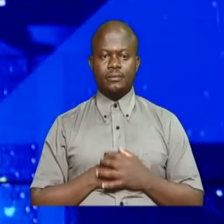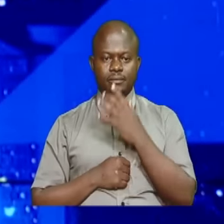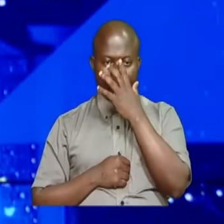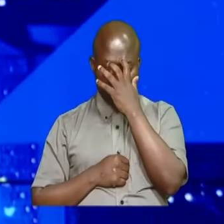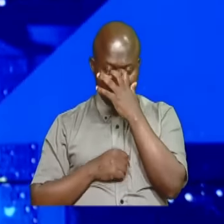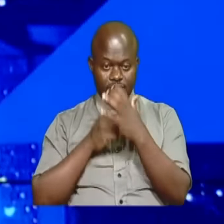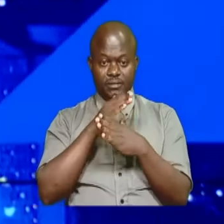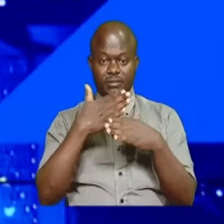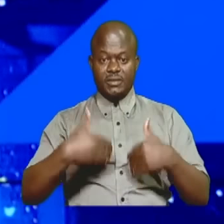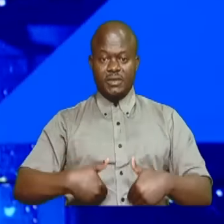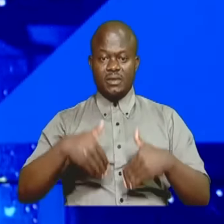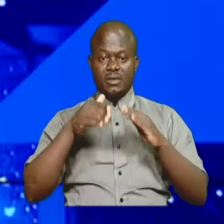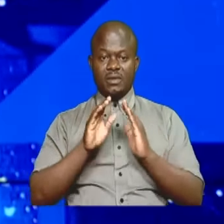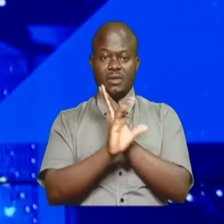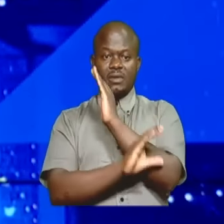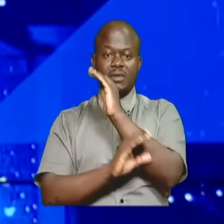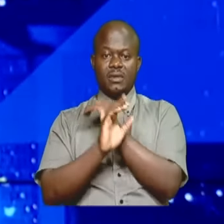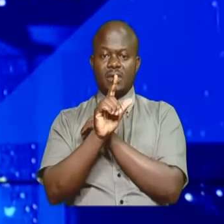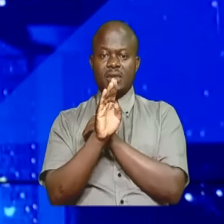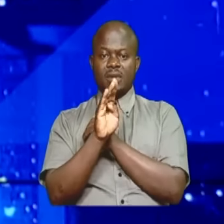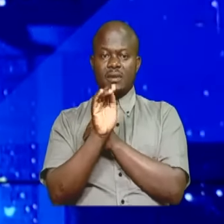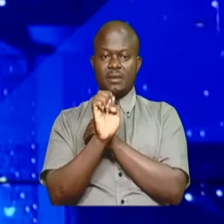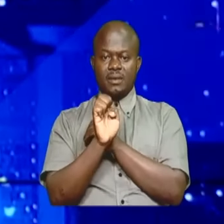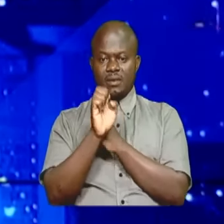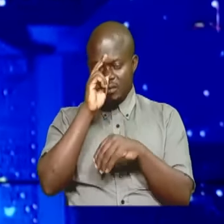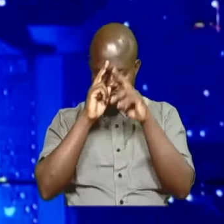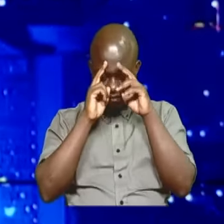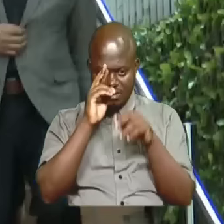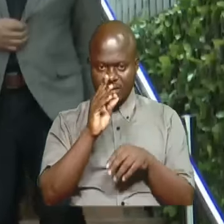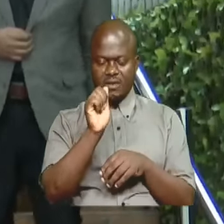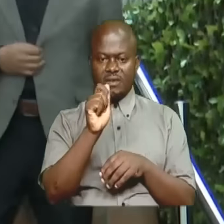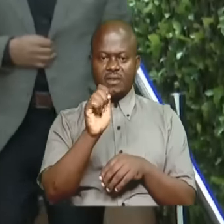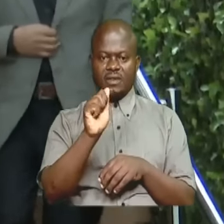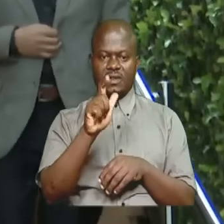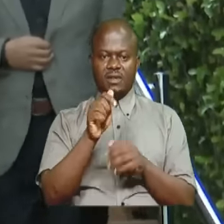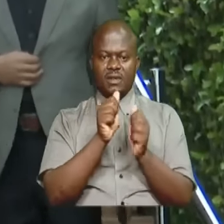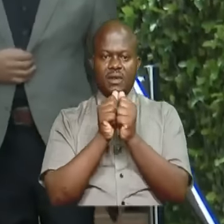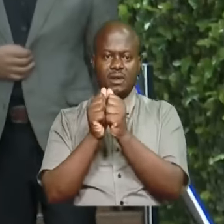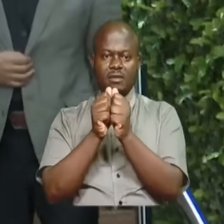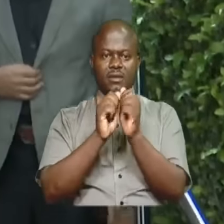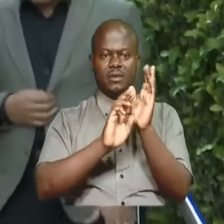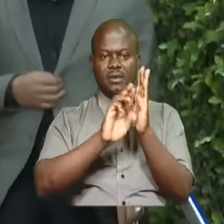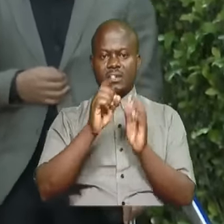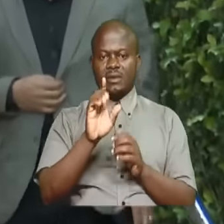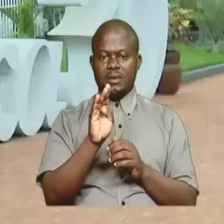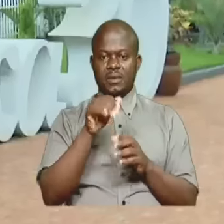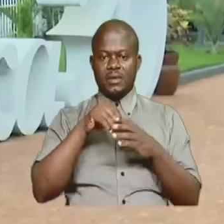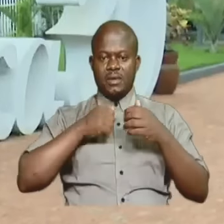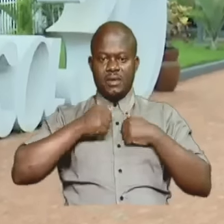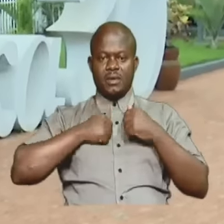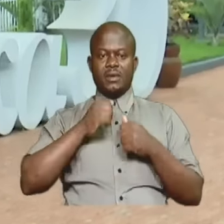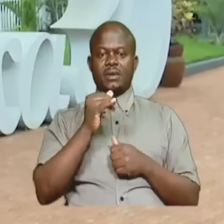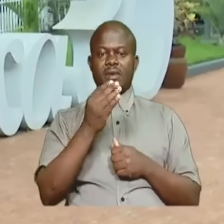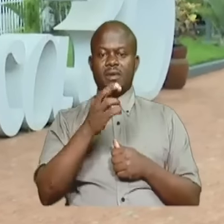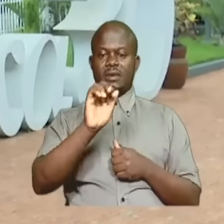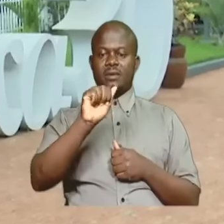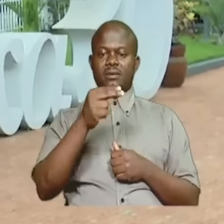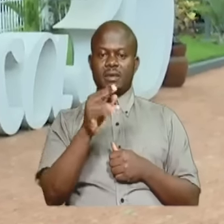Minisitiri w'urubyiruko w'igihugu cya Libya Honorable Fatara Erzuni ari kumwe na ambasaderi wa Libya mu Rwanda Ibrahim Sidi Ibrahim